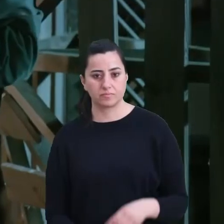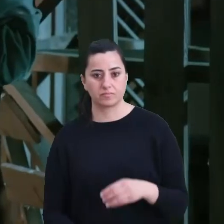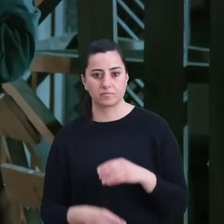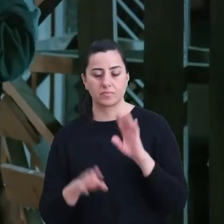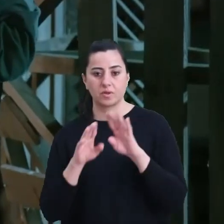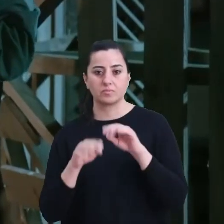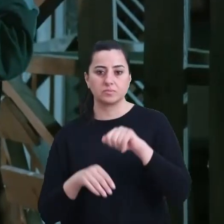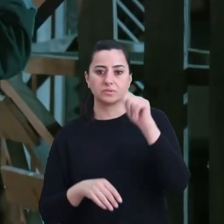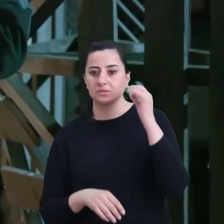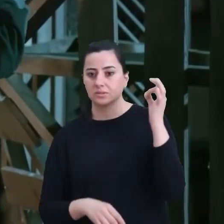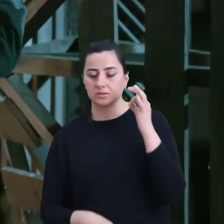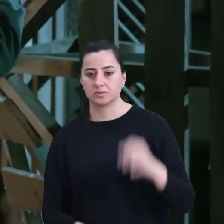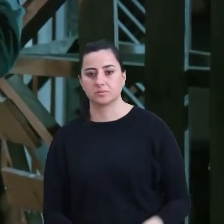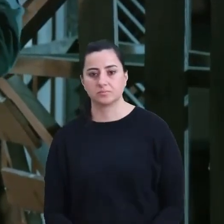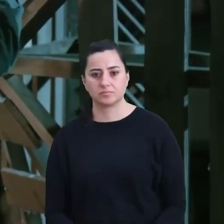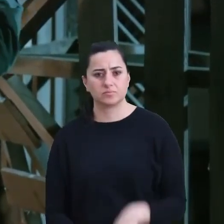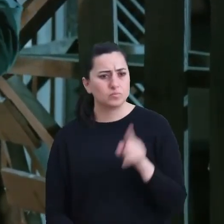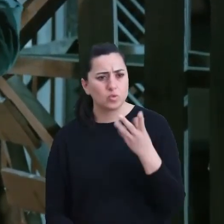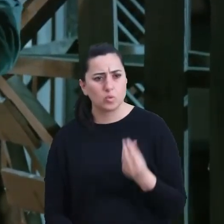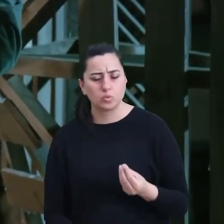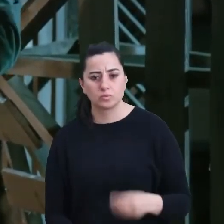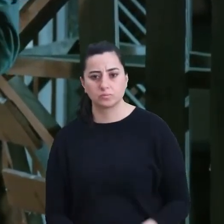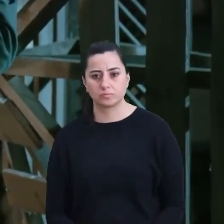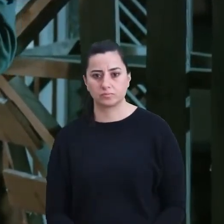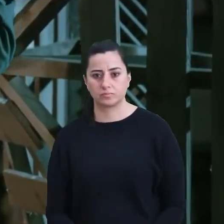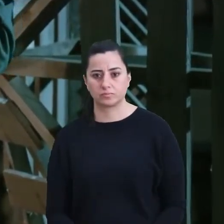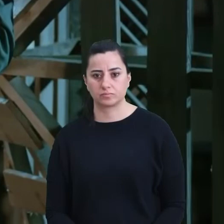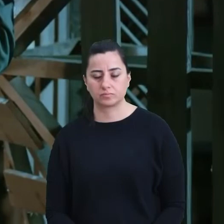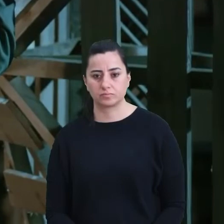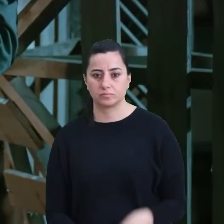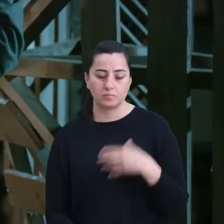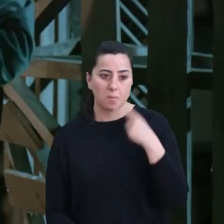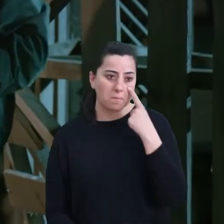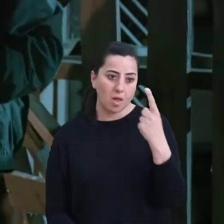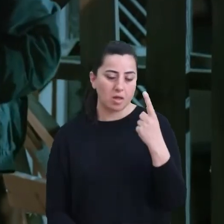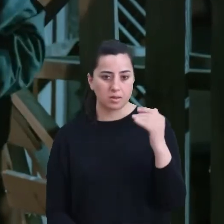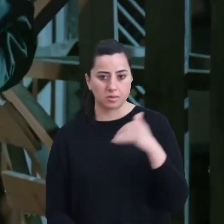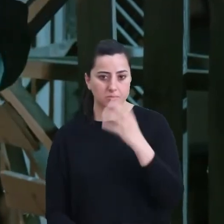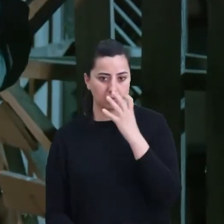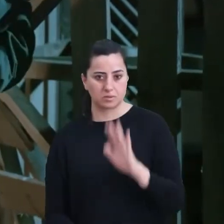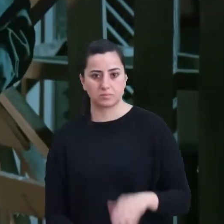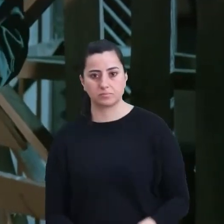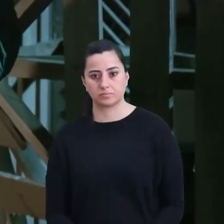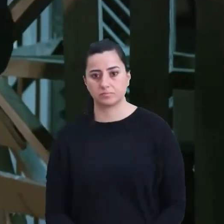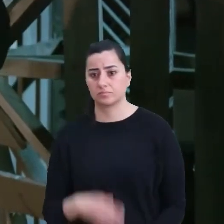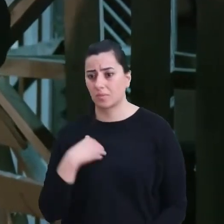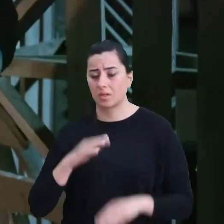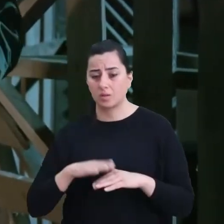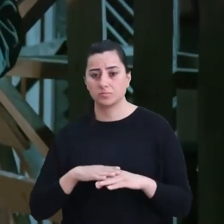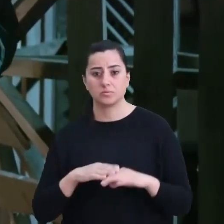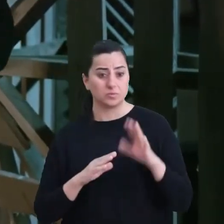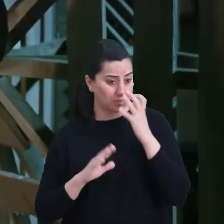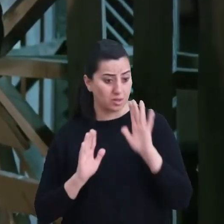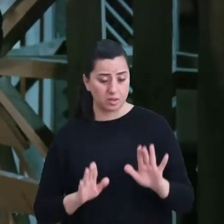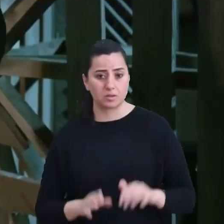Kibriti uzattı, sese döndüler. O ne lan? Ben bakıp gelen biliyorum. Kolundan tuttu. Ben ne yapacağım?